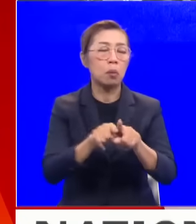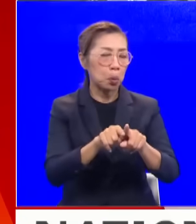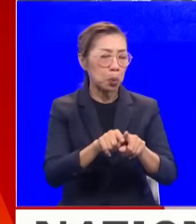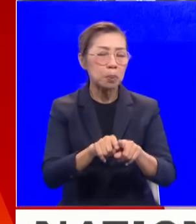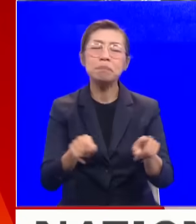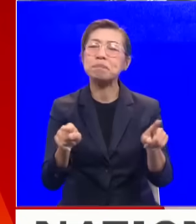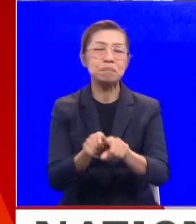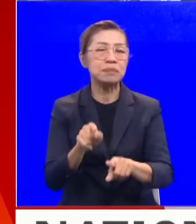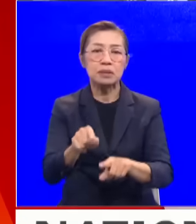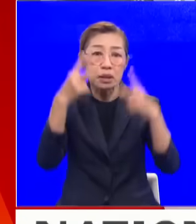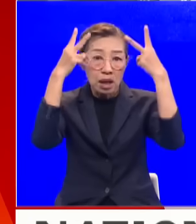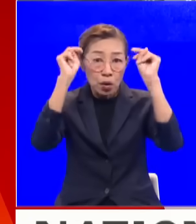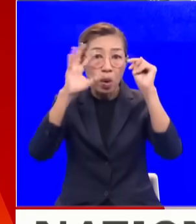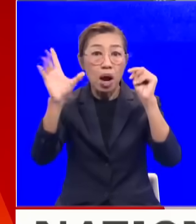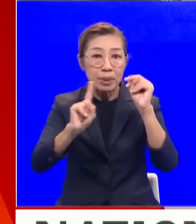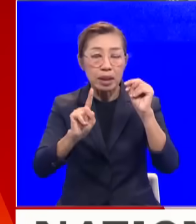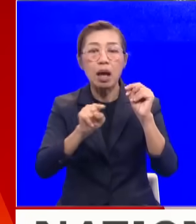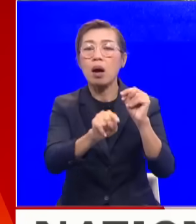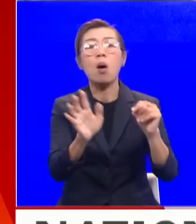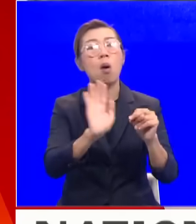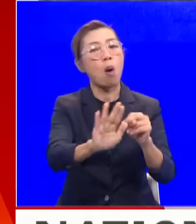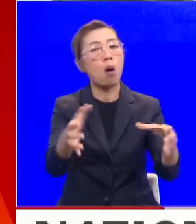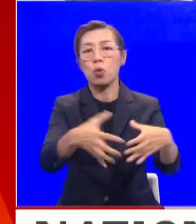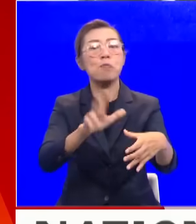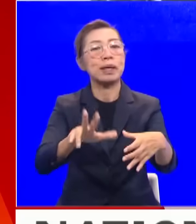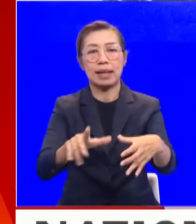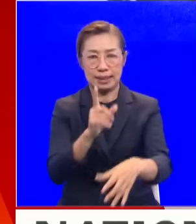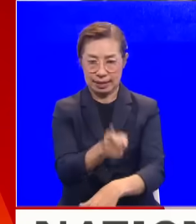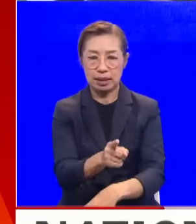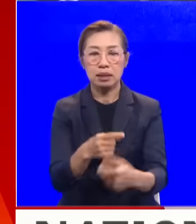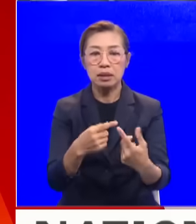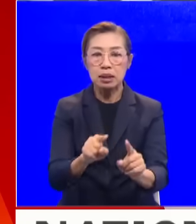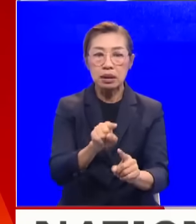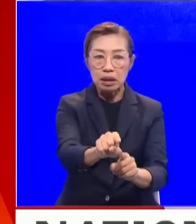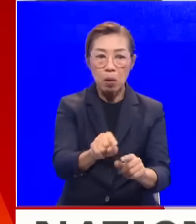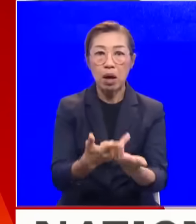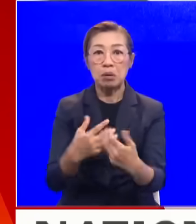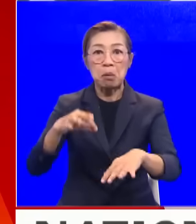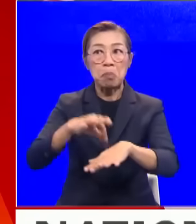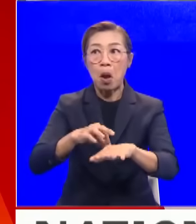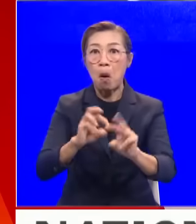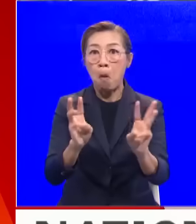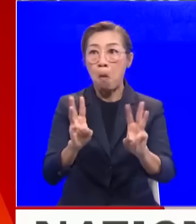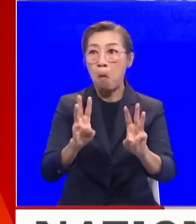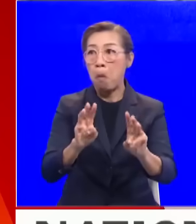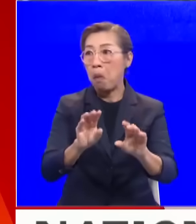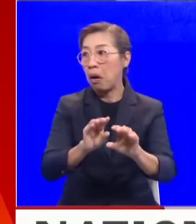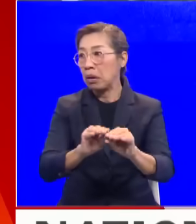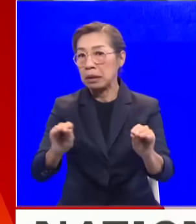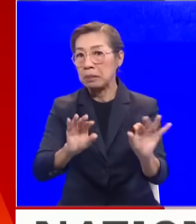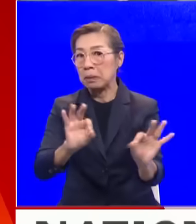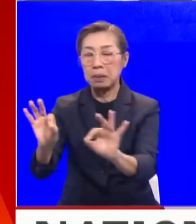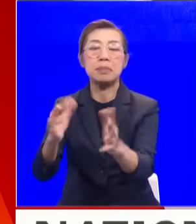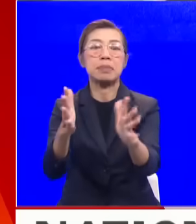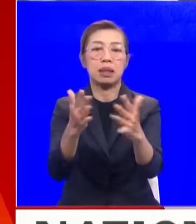ไงนายกรัฐมนตรีก็จะเป็นสัดส่วนของพรรคเพื่อไทยแล้วก็จะไม่เกิดสูญญากาศในการบริหารบ้านเมืองแน่นอนเพราะว่า